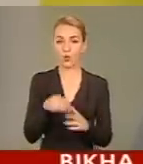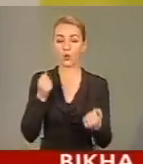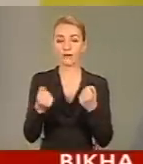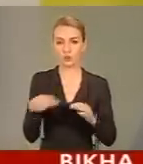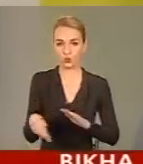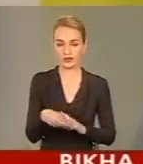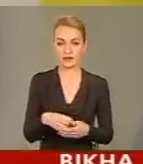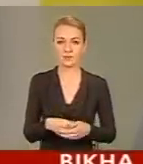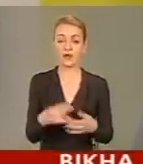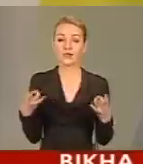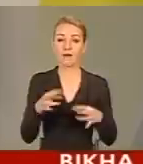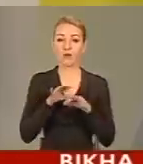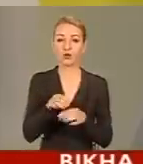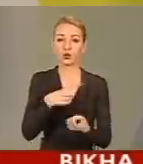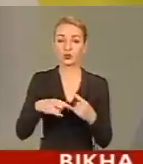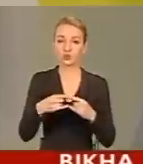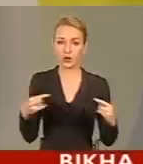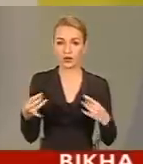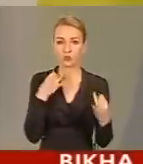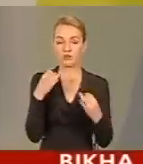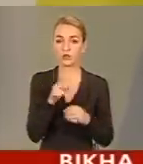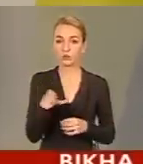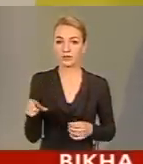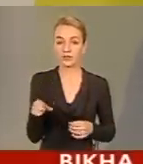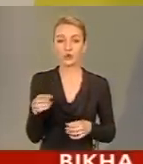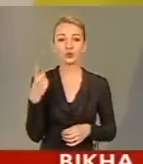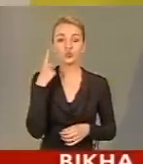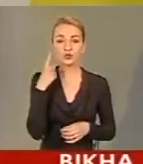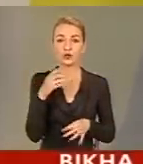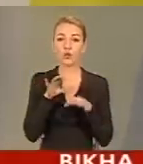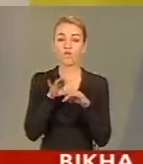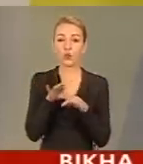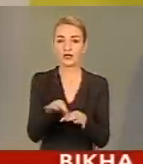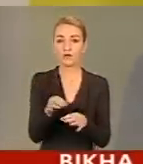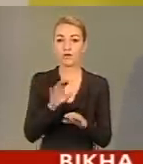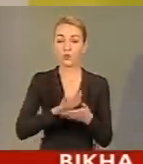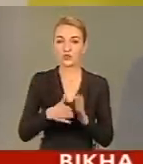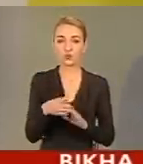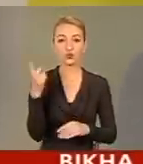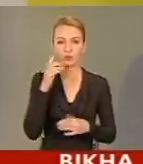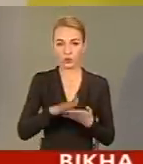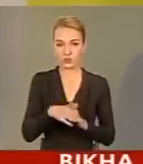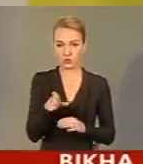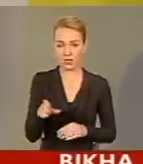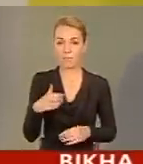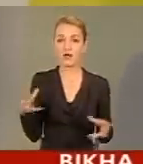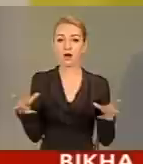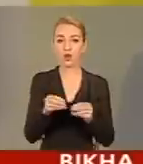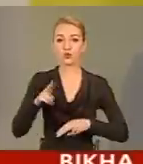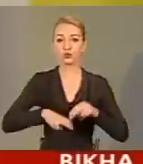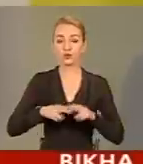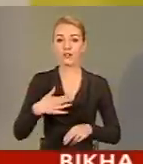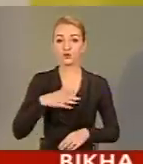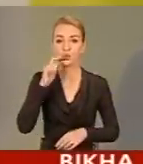треба розмовляти з людьми, треба доводити позицію і чути позицію людей. Так як ми разом будуємо нашу українську